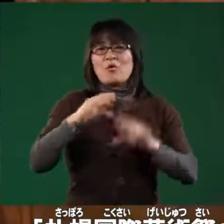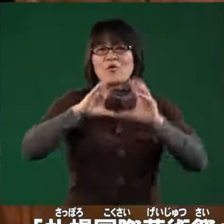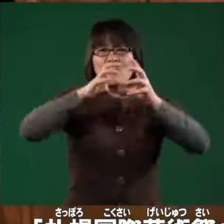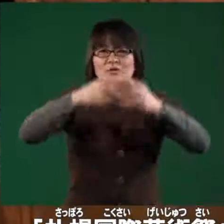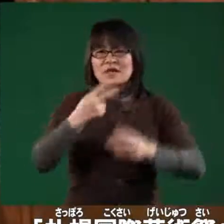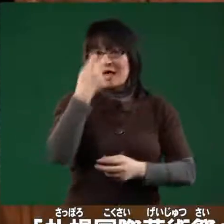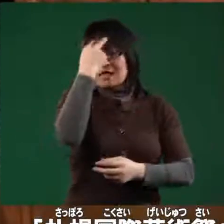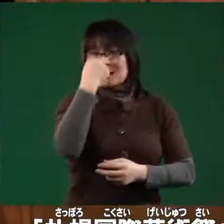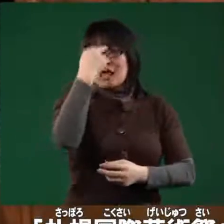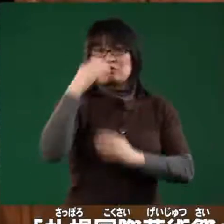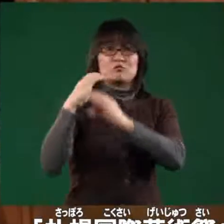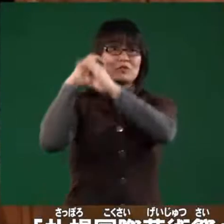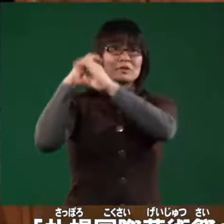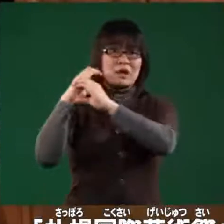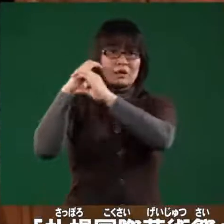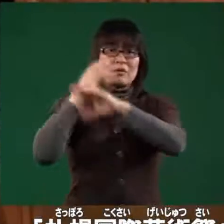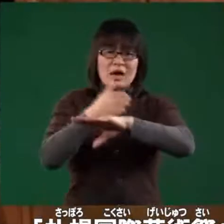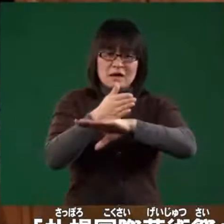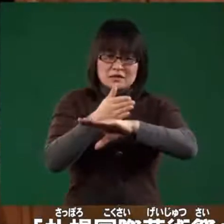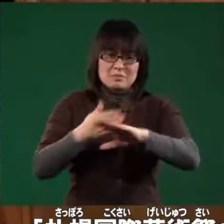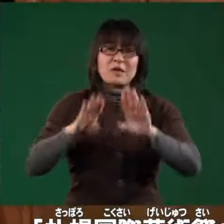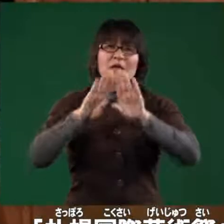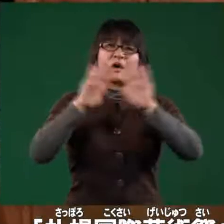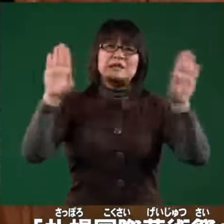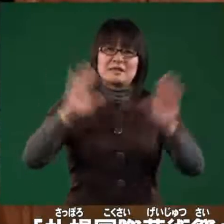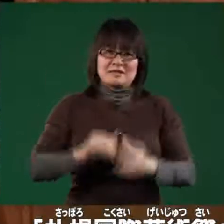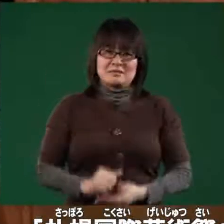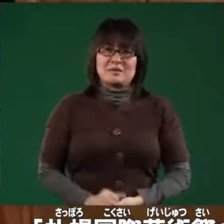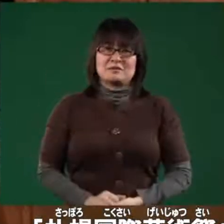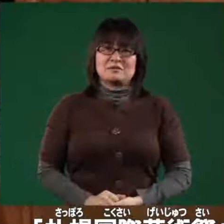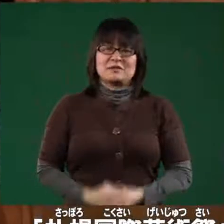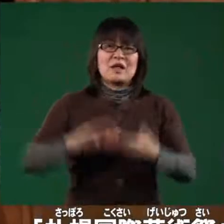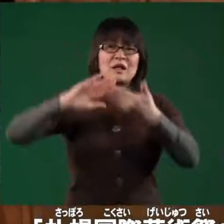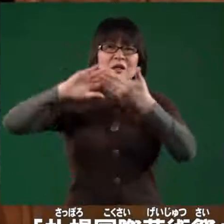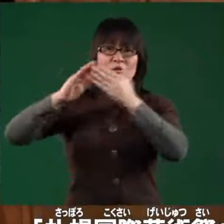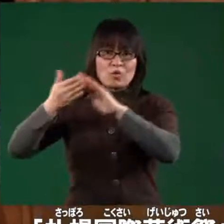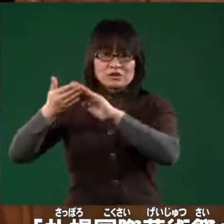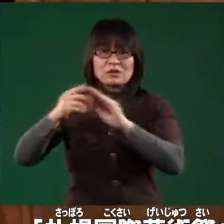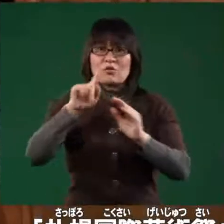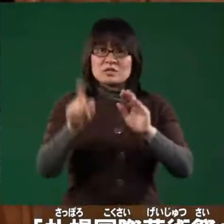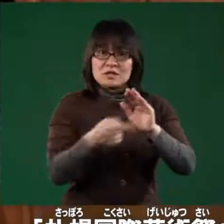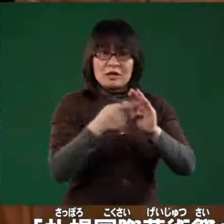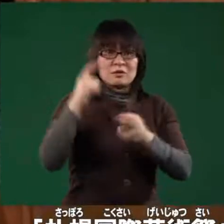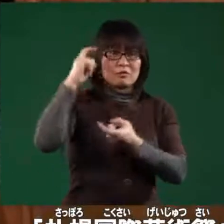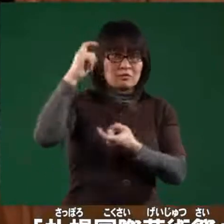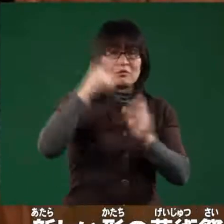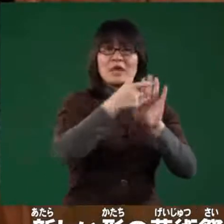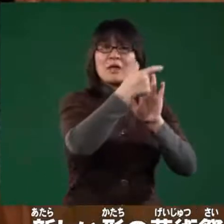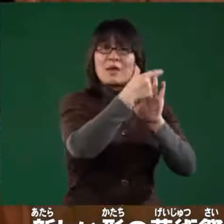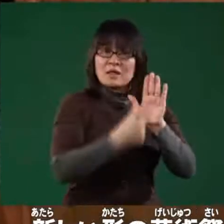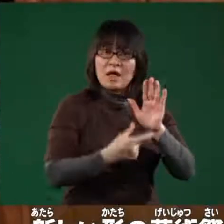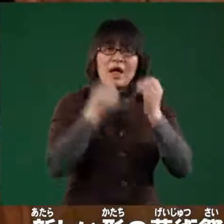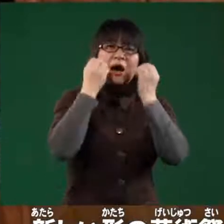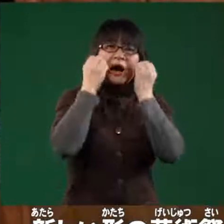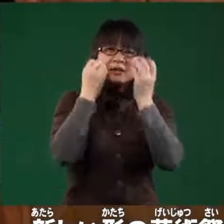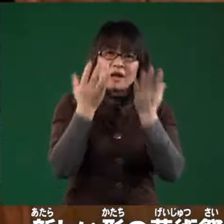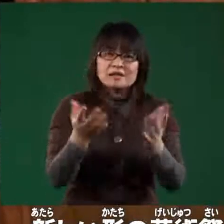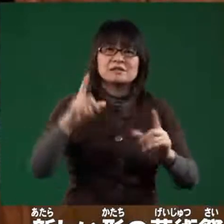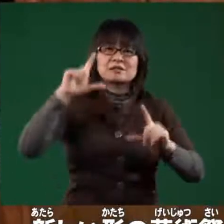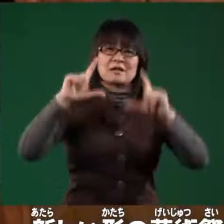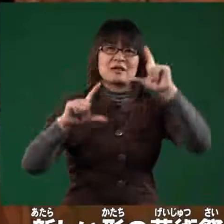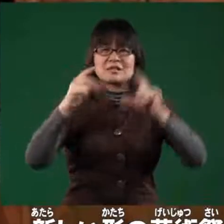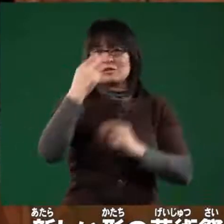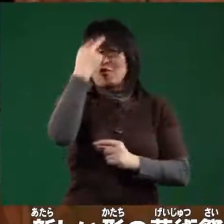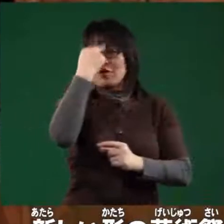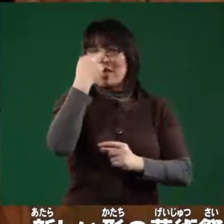を初めて開催いたします。都市と自然ということをテーマにした新しい形の